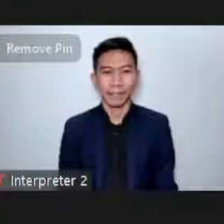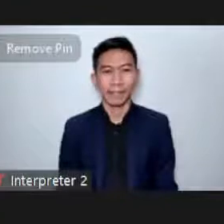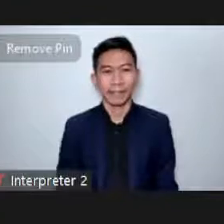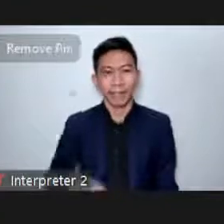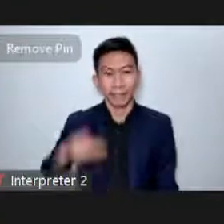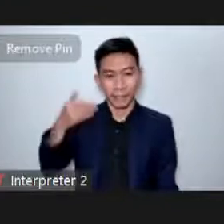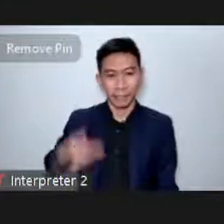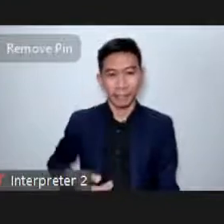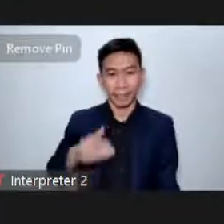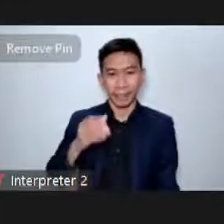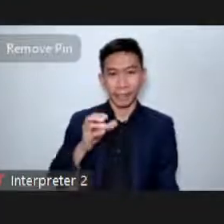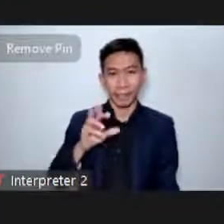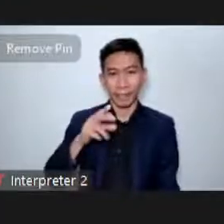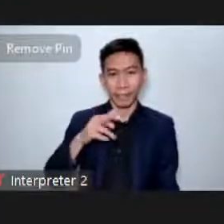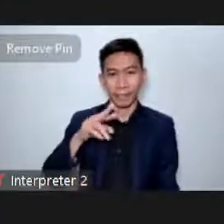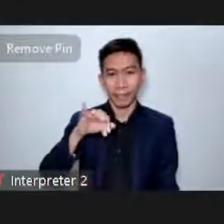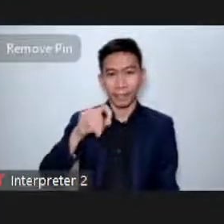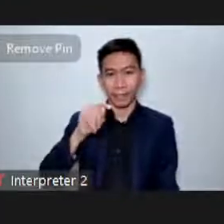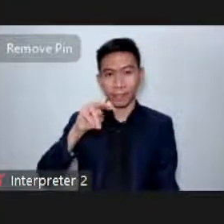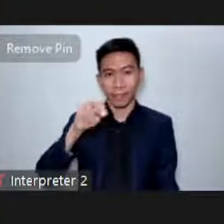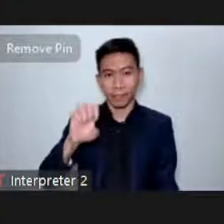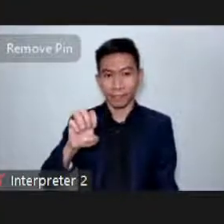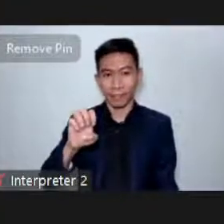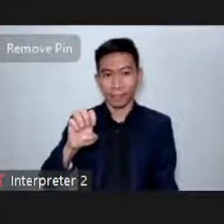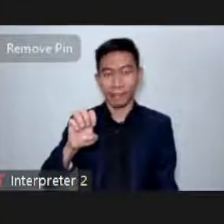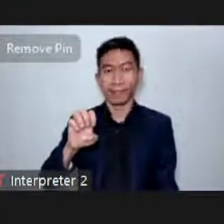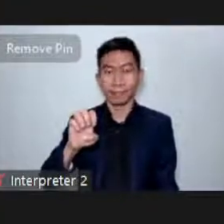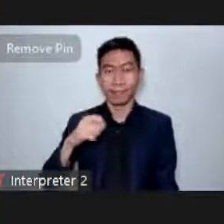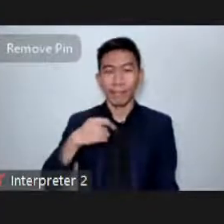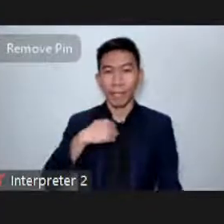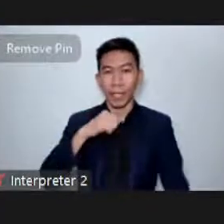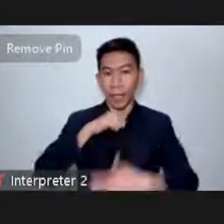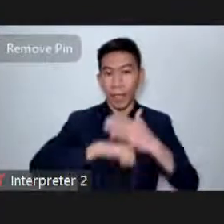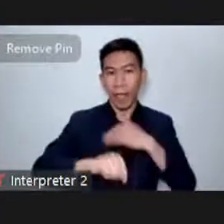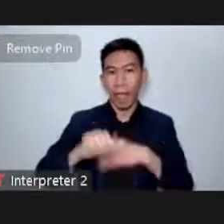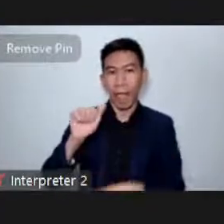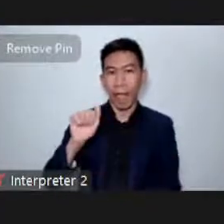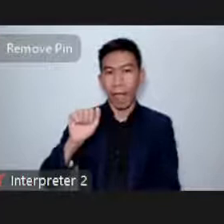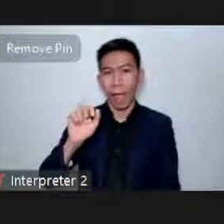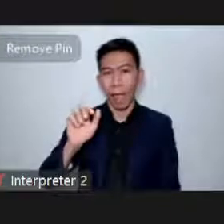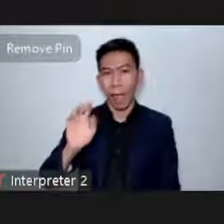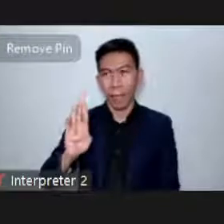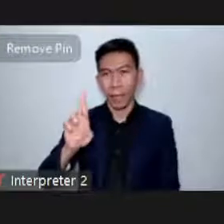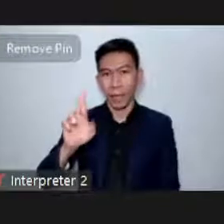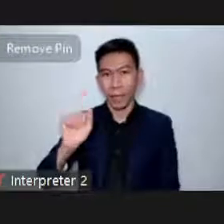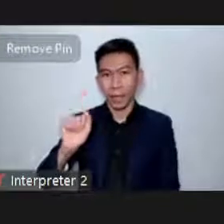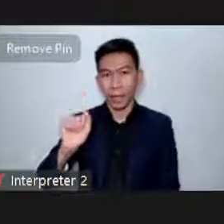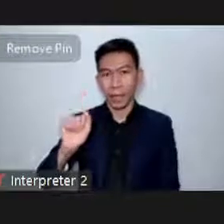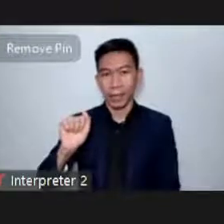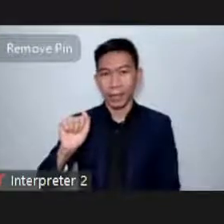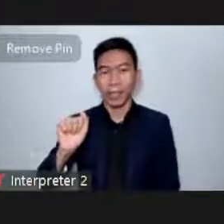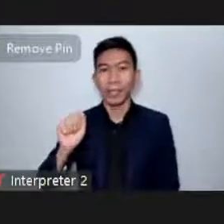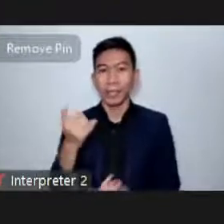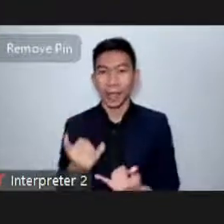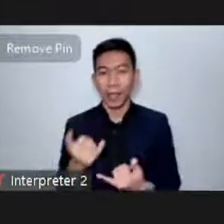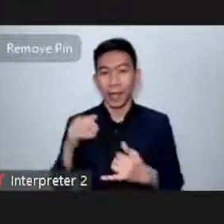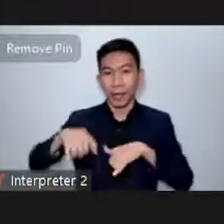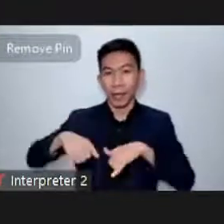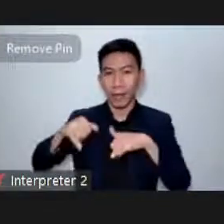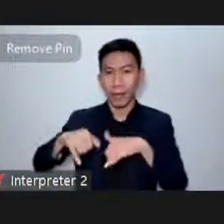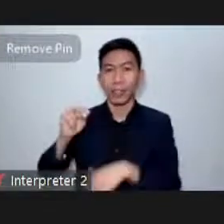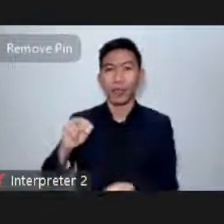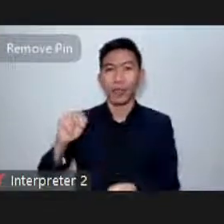Ako po si Christina Belisario, ipinanganak po sa Abra at ngayon nakatira po sa